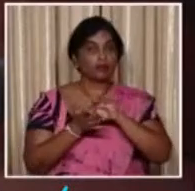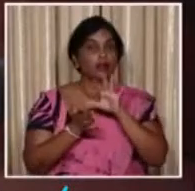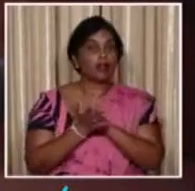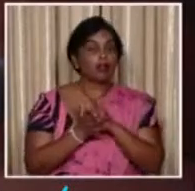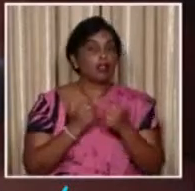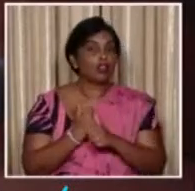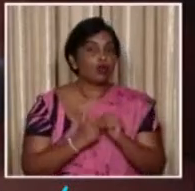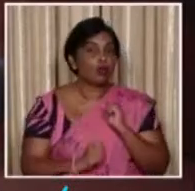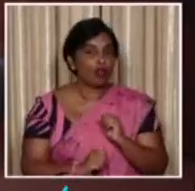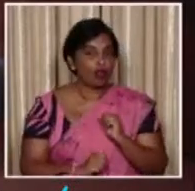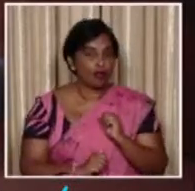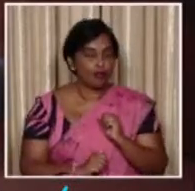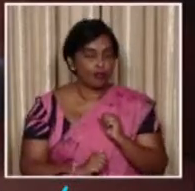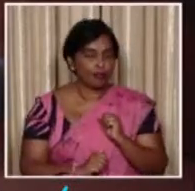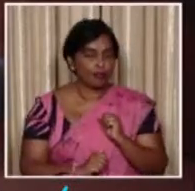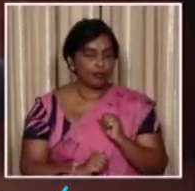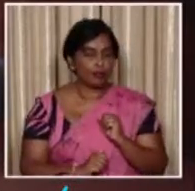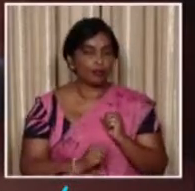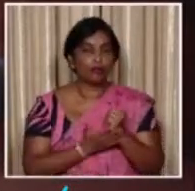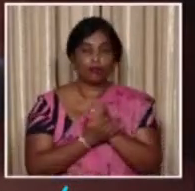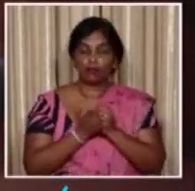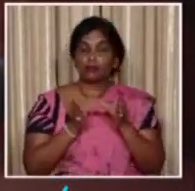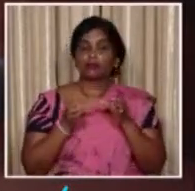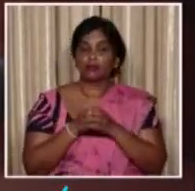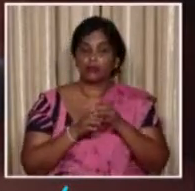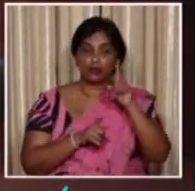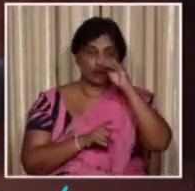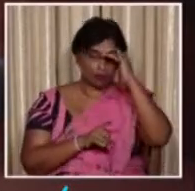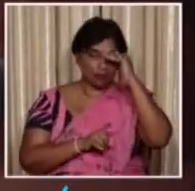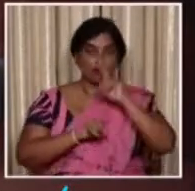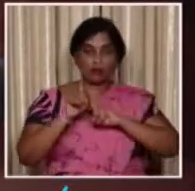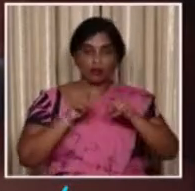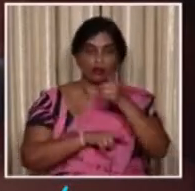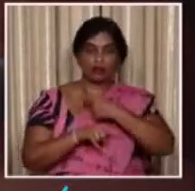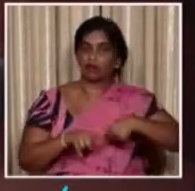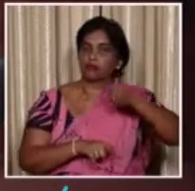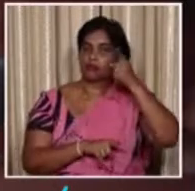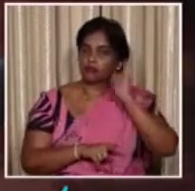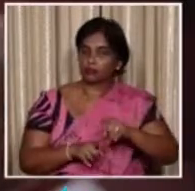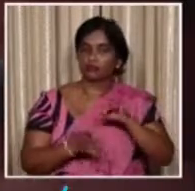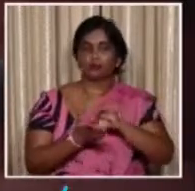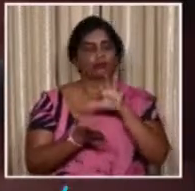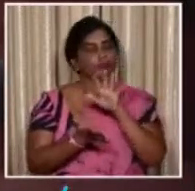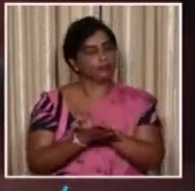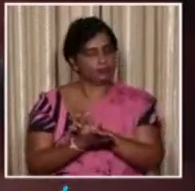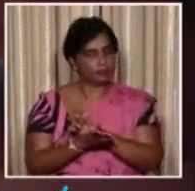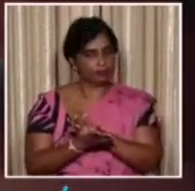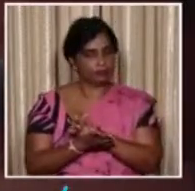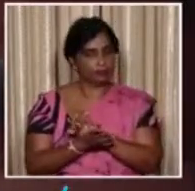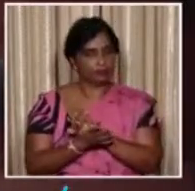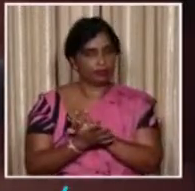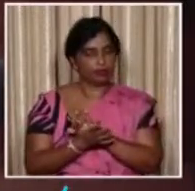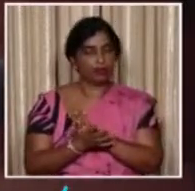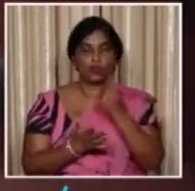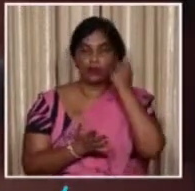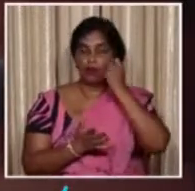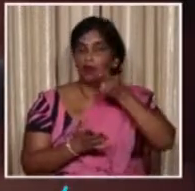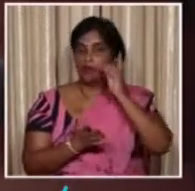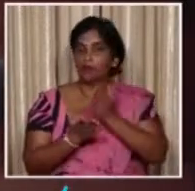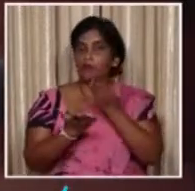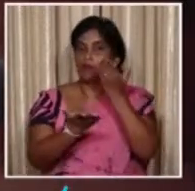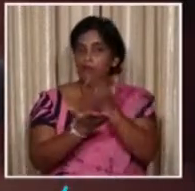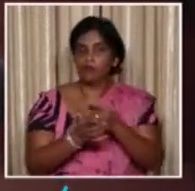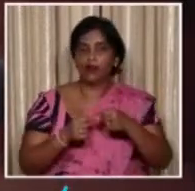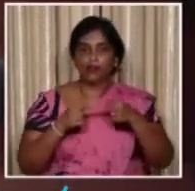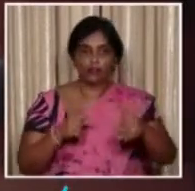කොහොමද මුළු පක්ෂ නායක රැස්වීමෙම සියලු දෙනාගේ එකඟතාවයෙන් යෝජනාව සකස් වුණා යෝජනාව ඉදිරිපත් කරන්න